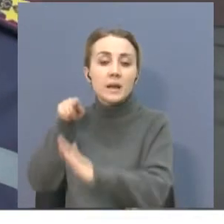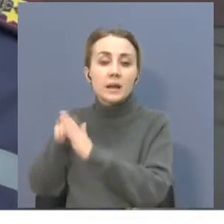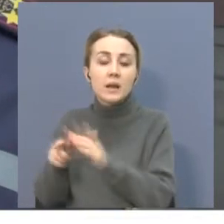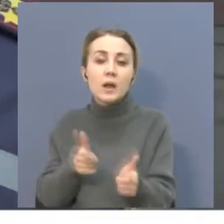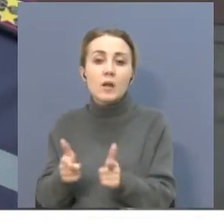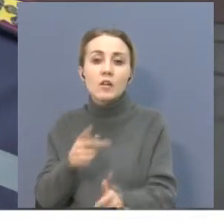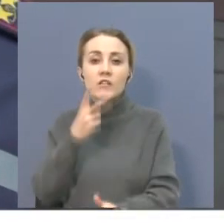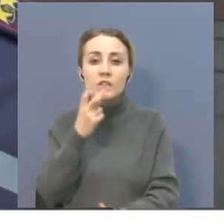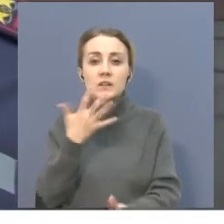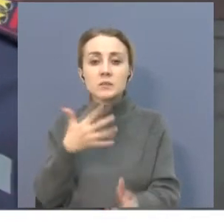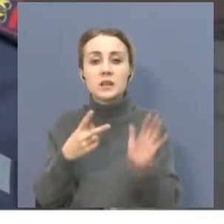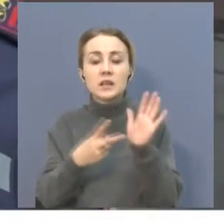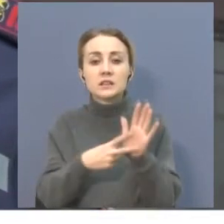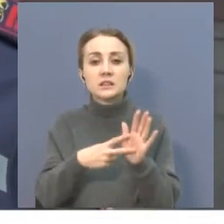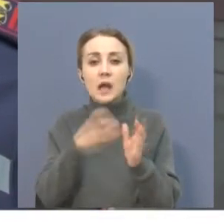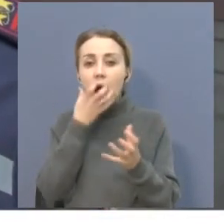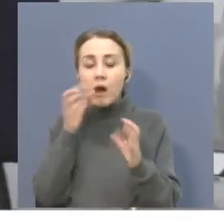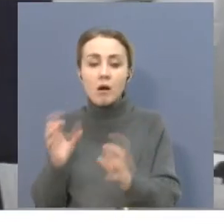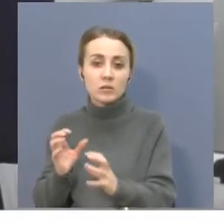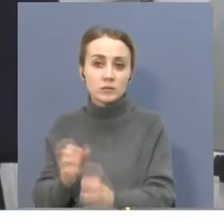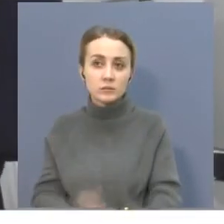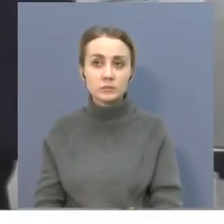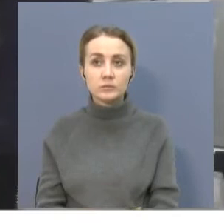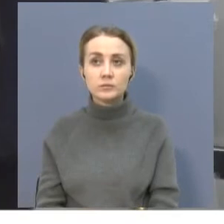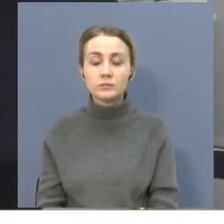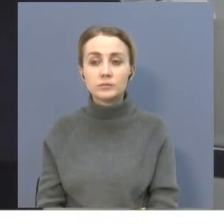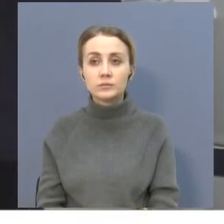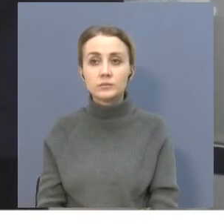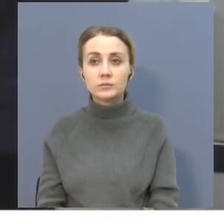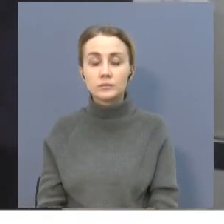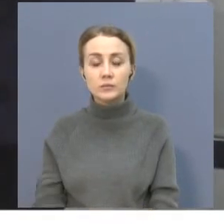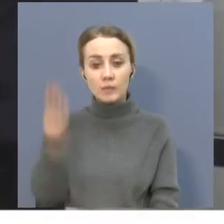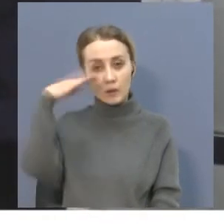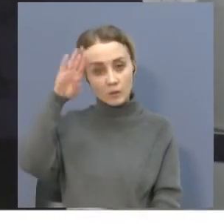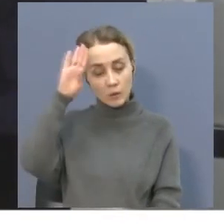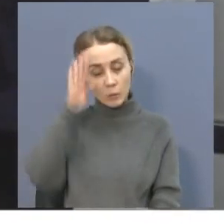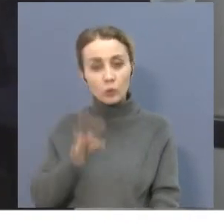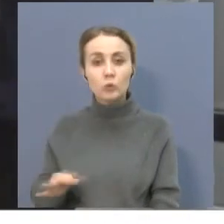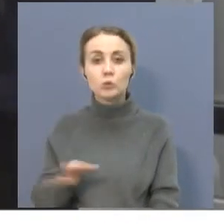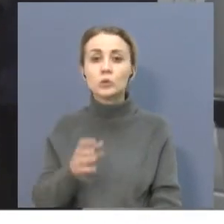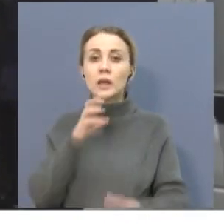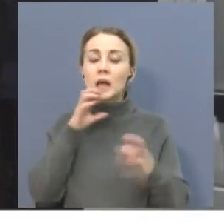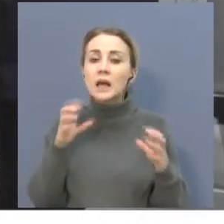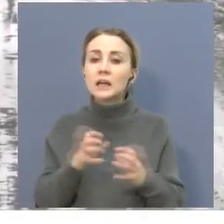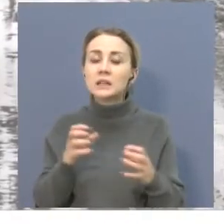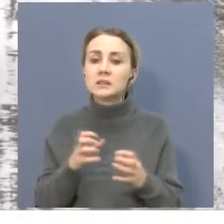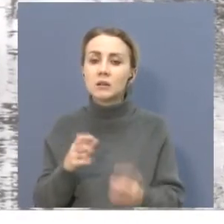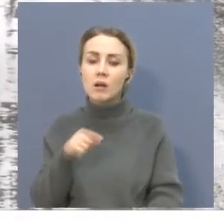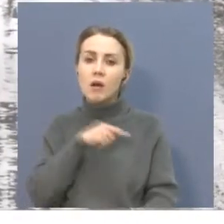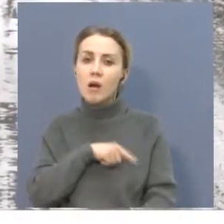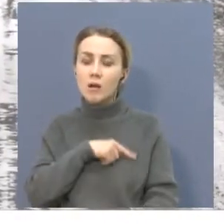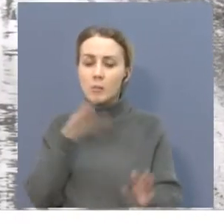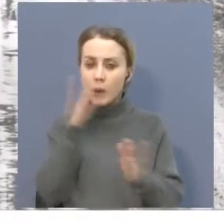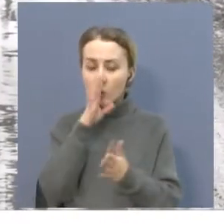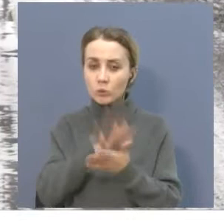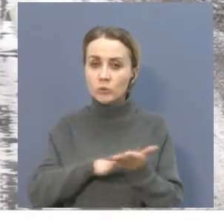3 медициналық құтқару пункті де жасақталған. Ақмола облысы бойынша әлі бірнеше күн құбылмалы ауа райы анықталады. Аймақтың